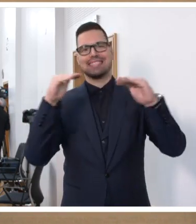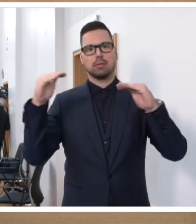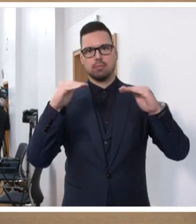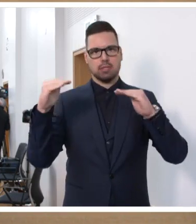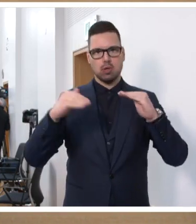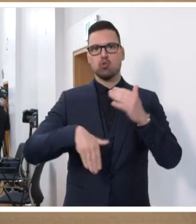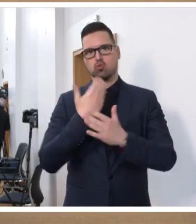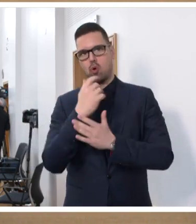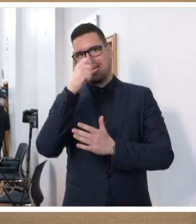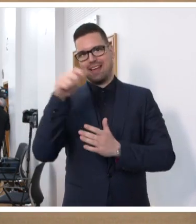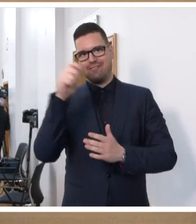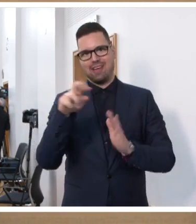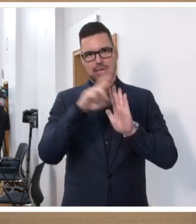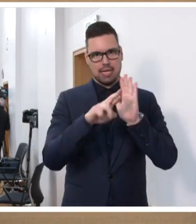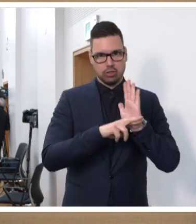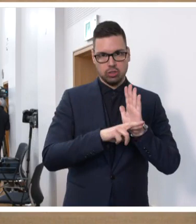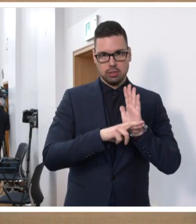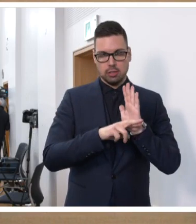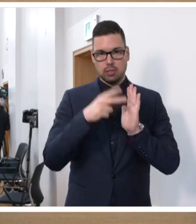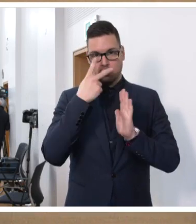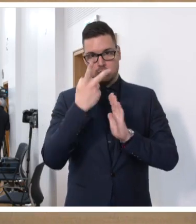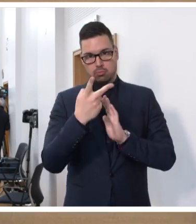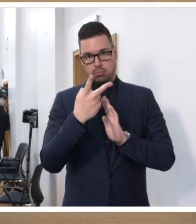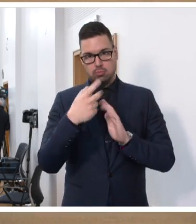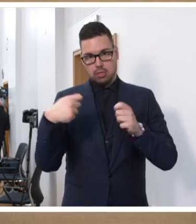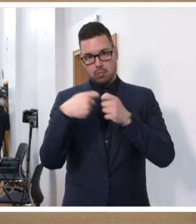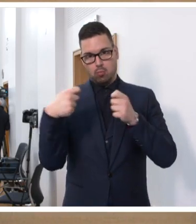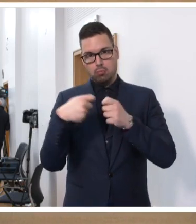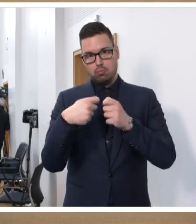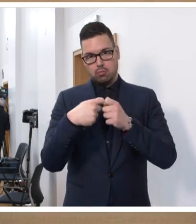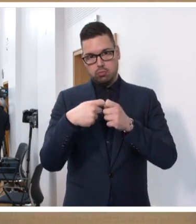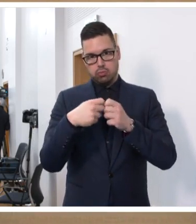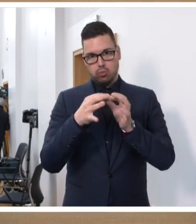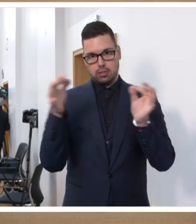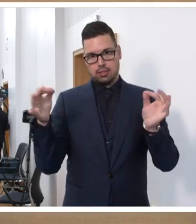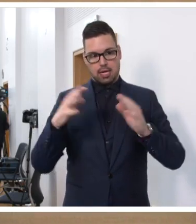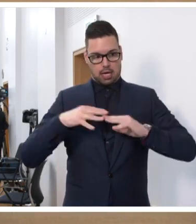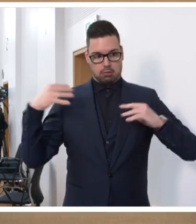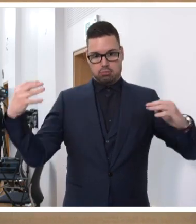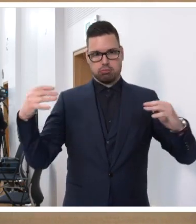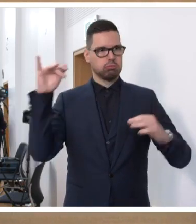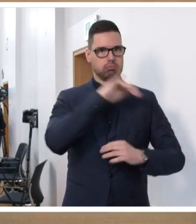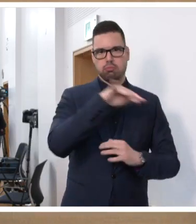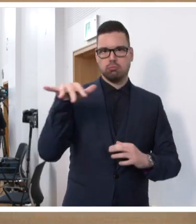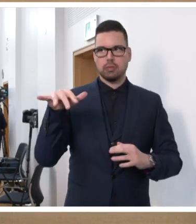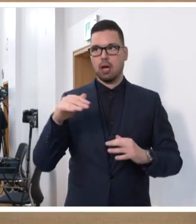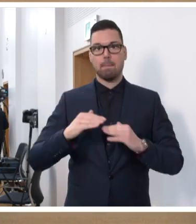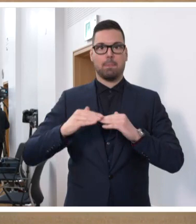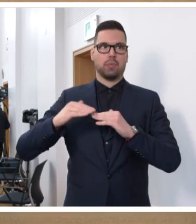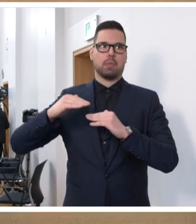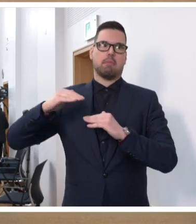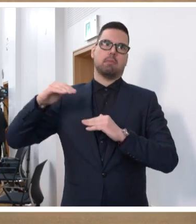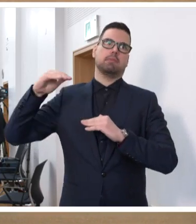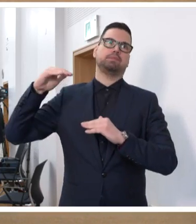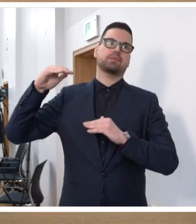Wahlrechts diskutiert. Vor allem im Hinblick auf die Größe des Bundestages, um den in den letzten Wahlperioden massiv angestiegenen